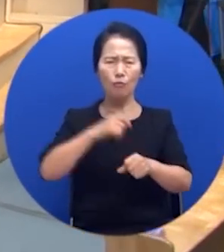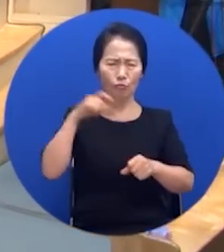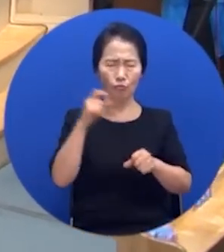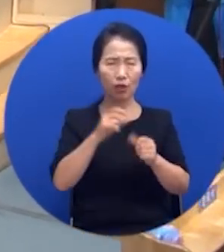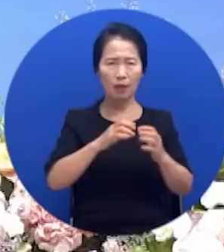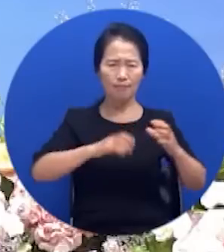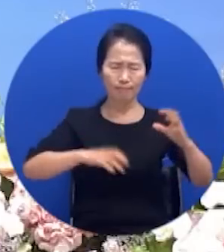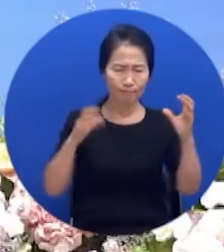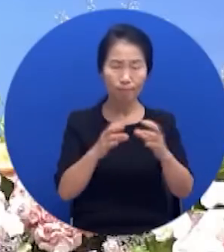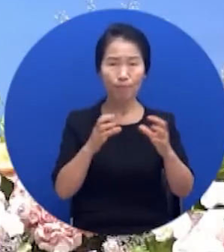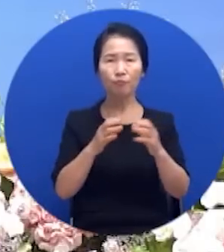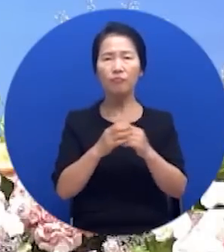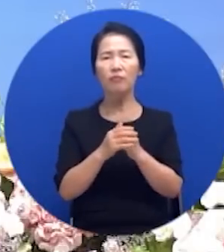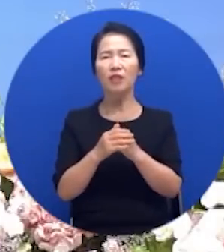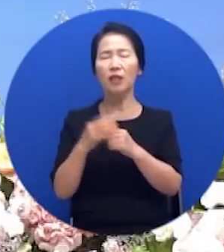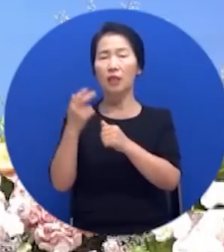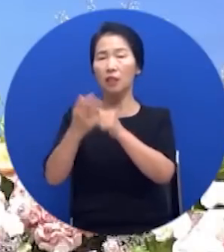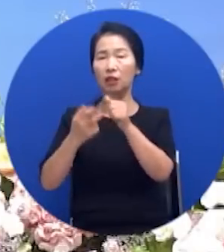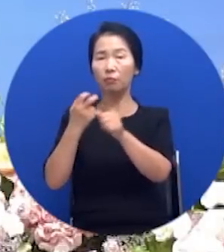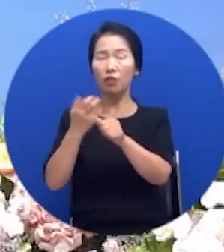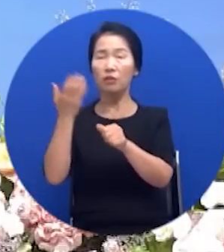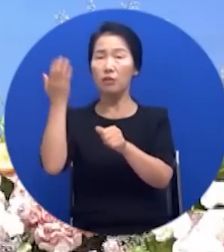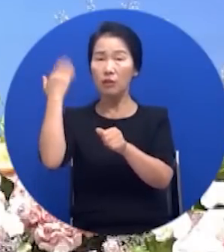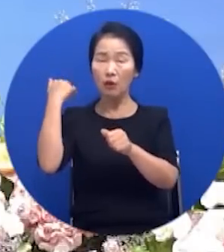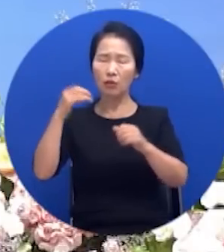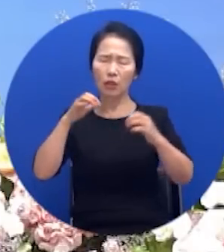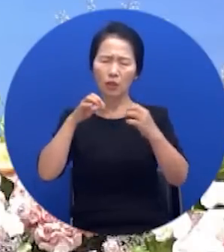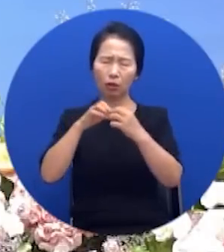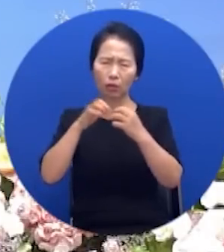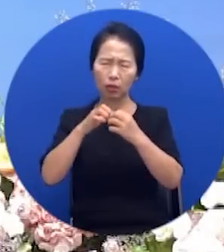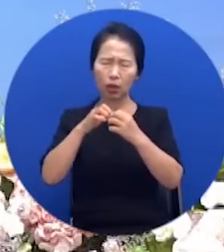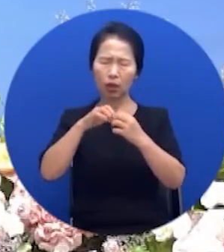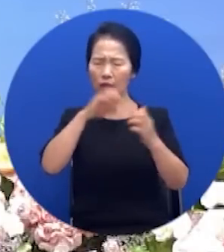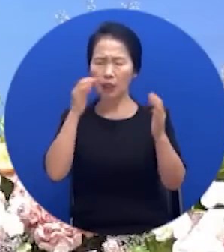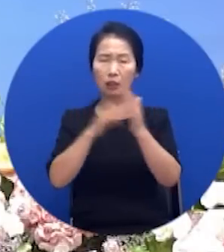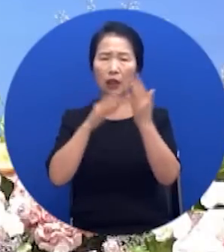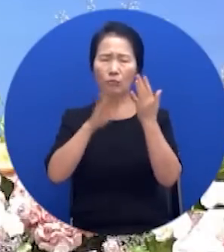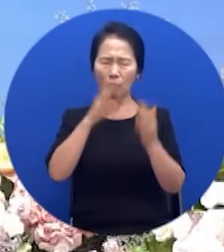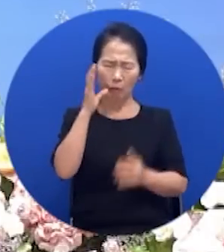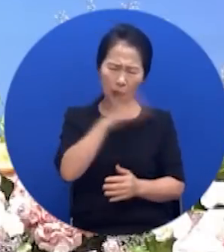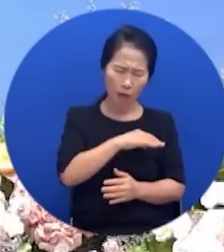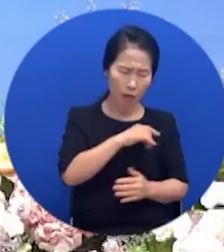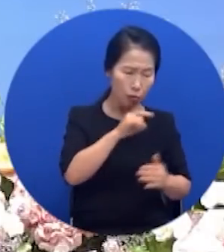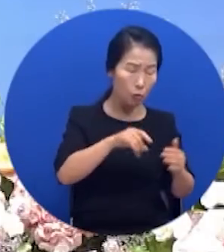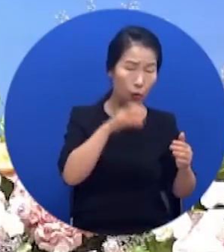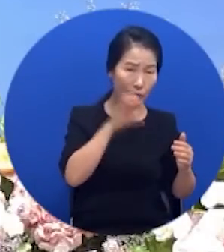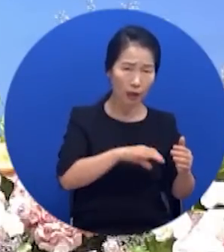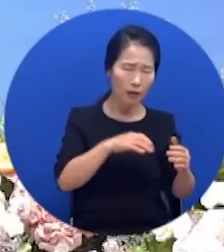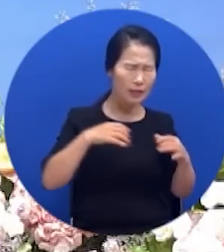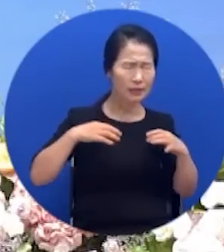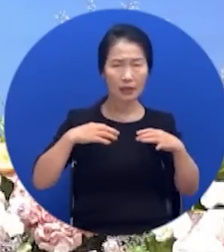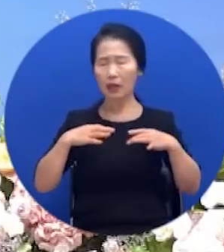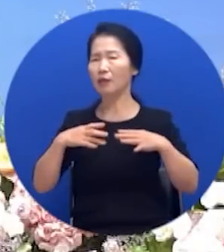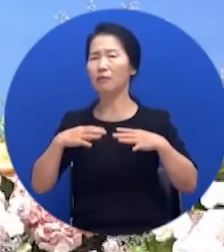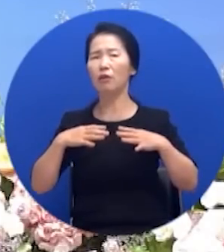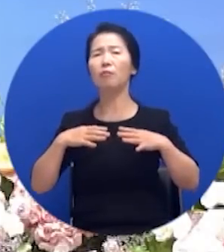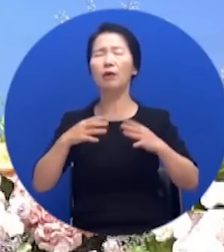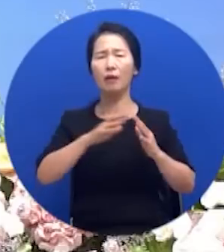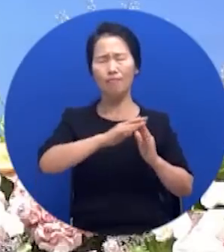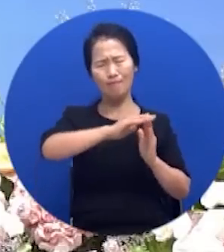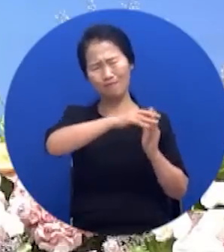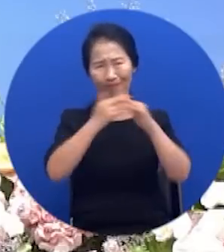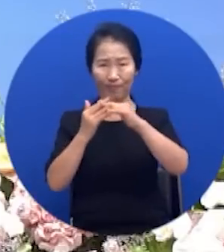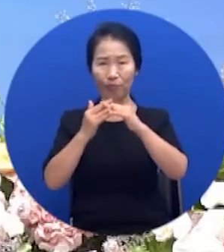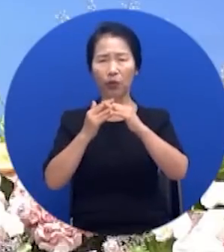뭉쳐서 70년 전 전쟁의 폐허 속에서도 자랑스럽게 일어설 수 있었던 것처럼